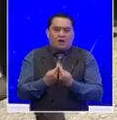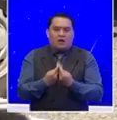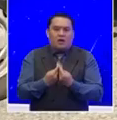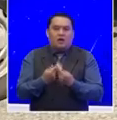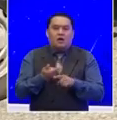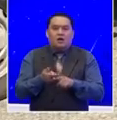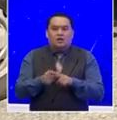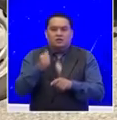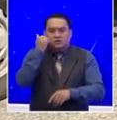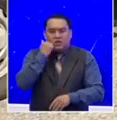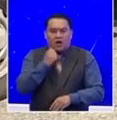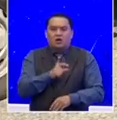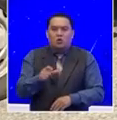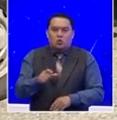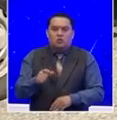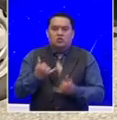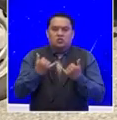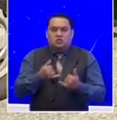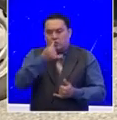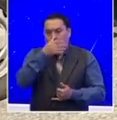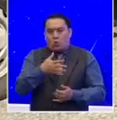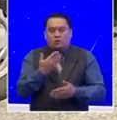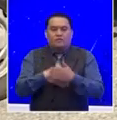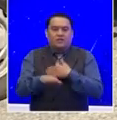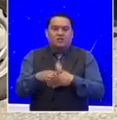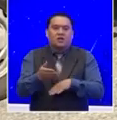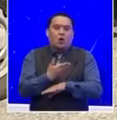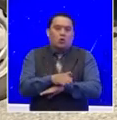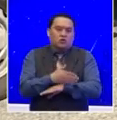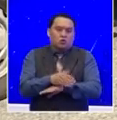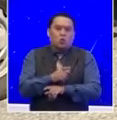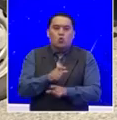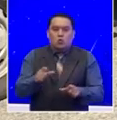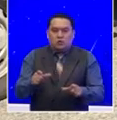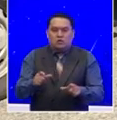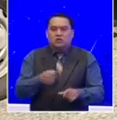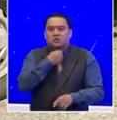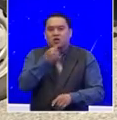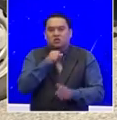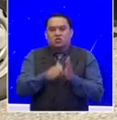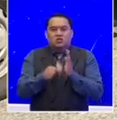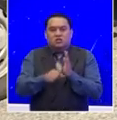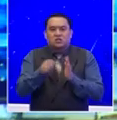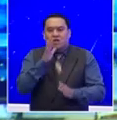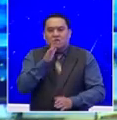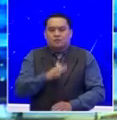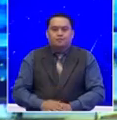были пожилые люди, которые сейчас не могут выйти на улицу. То есть людям старше 60 лет.